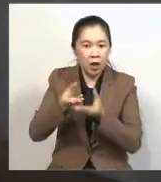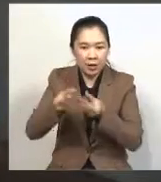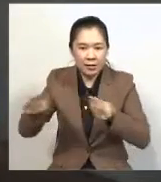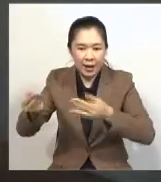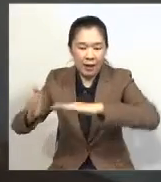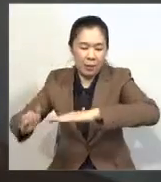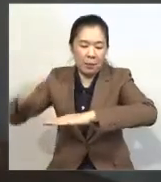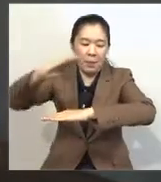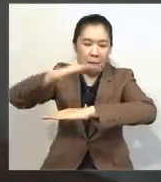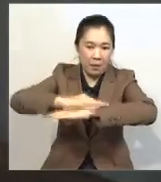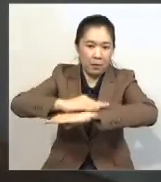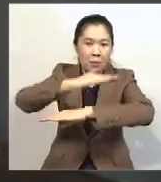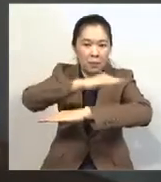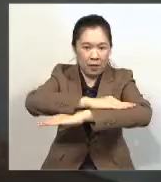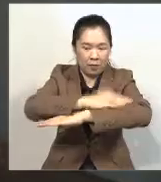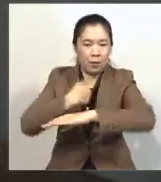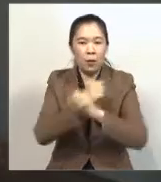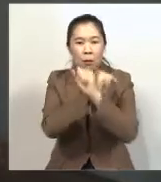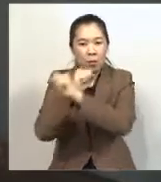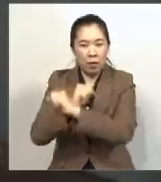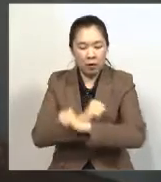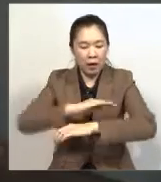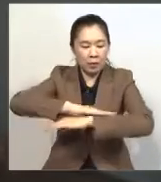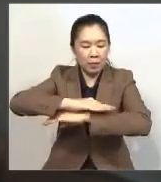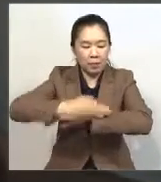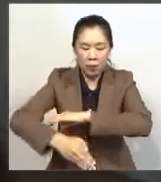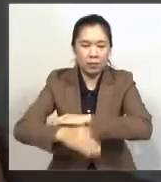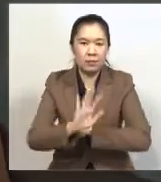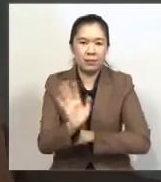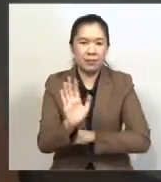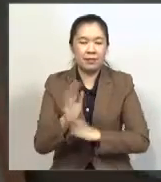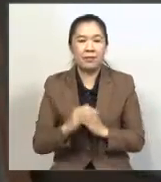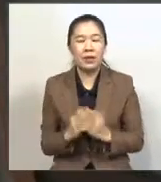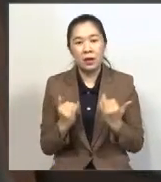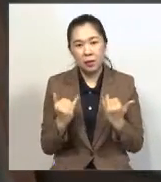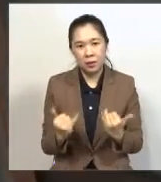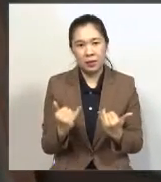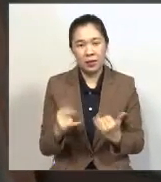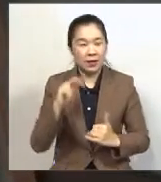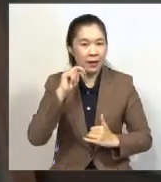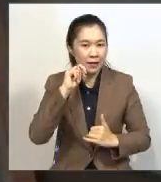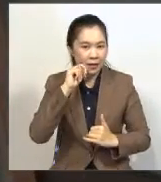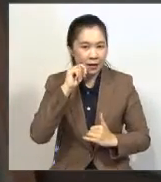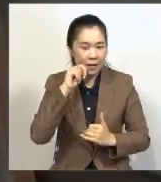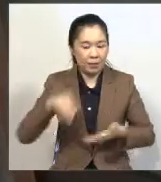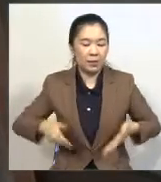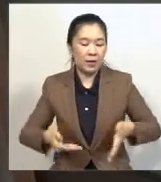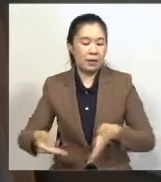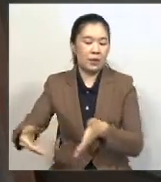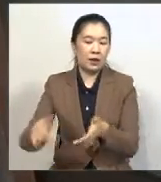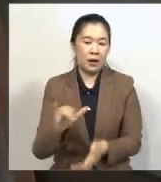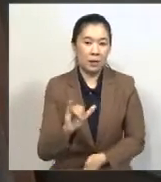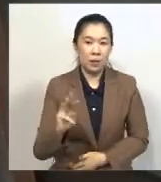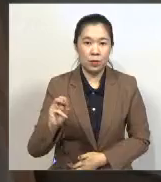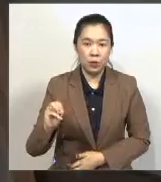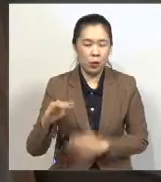ากั้นป้องกันไม่ให้กระสอบทรายนี้หล่นซ้ำมาอีกครั้งนึงค่ะแม้วันนี้นะคะปริมาณน้ำที่อยู่ในแม่น้ำยม